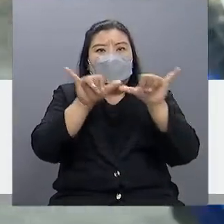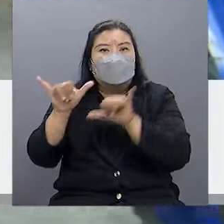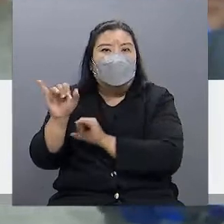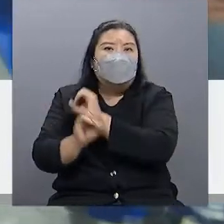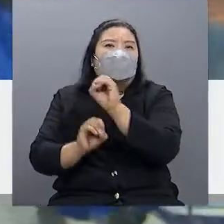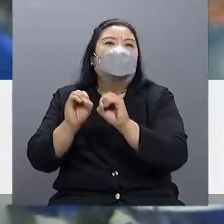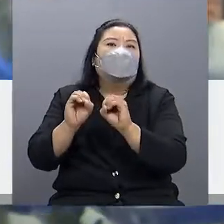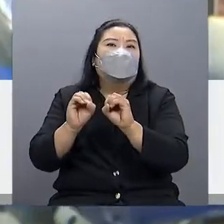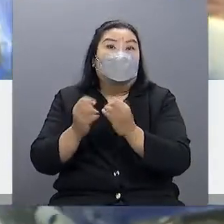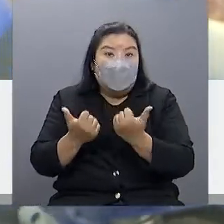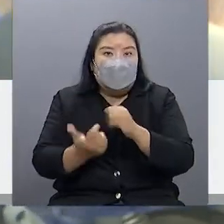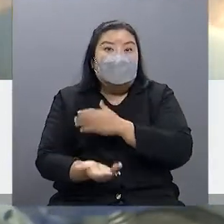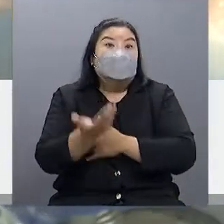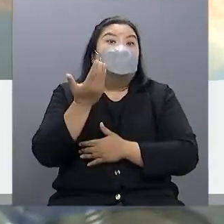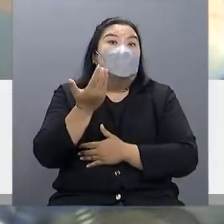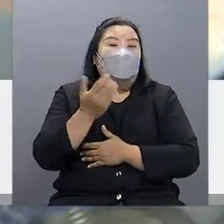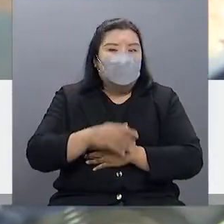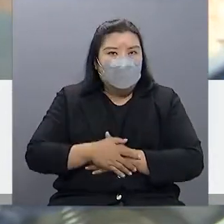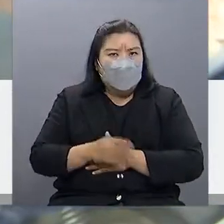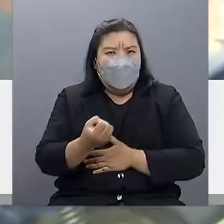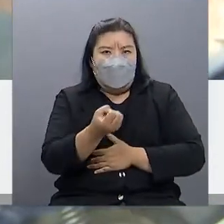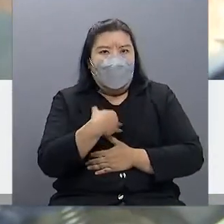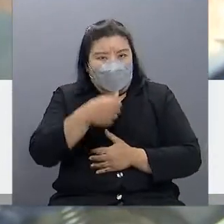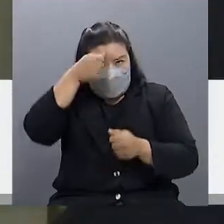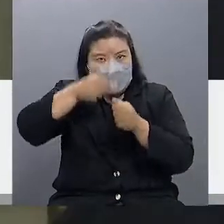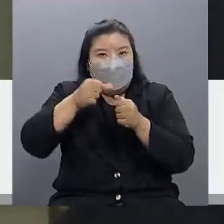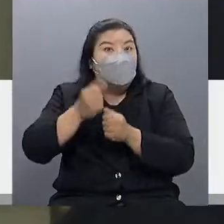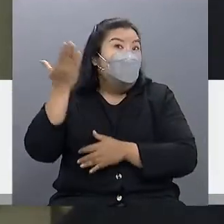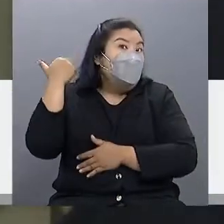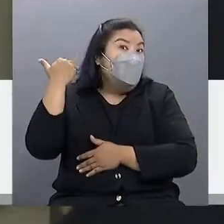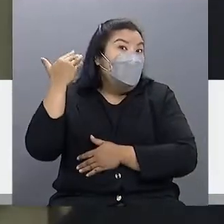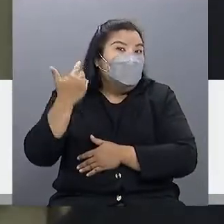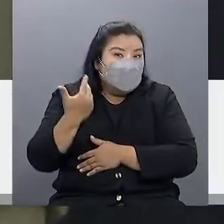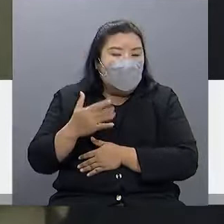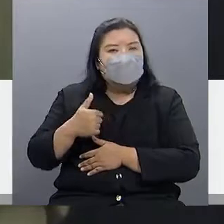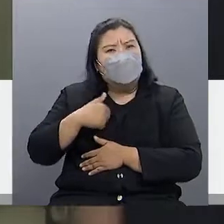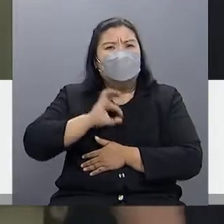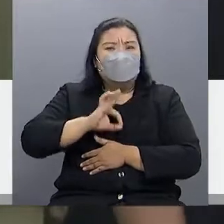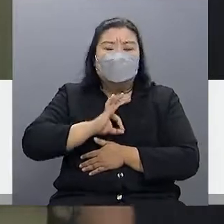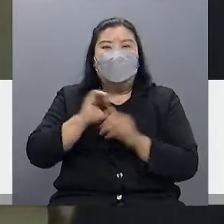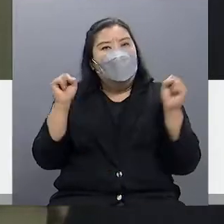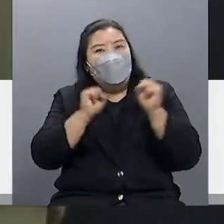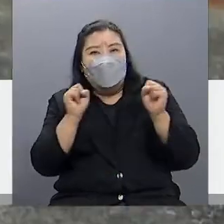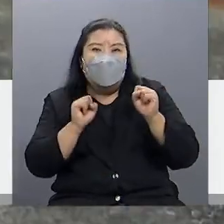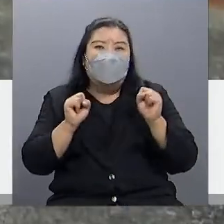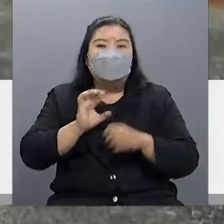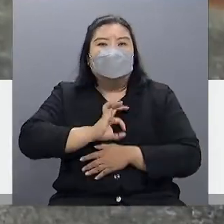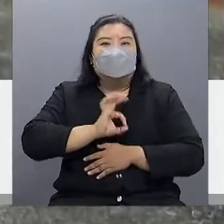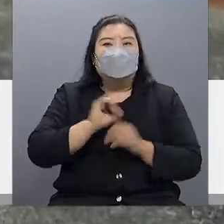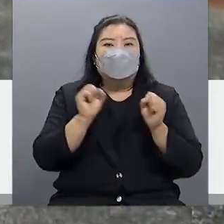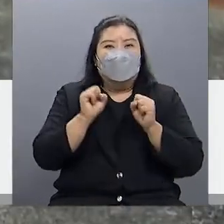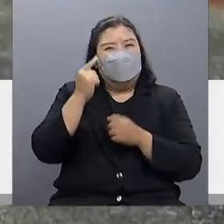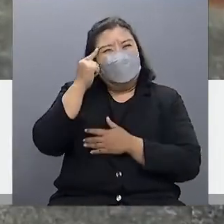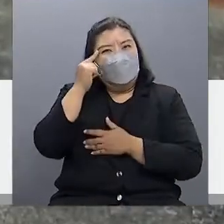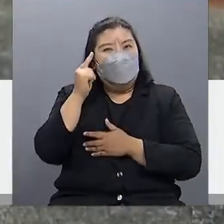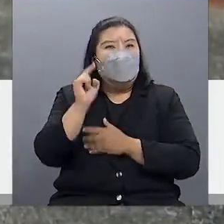วันนี้ค่ะชาวบ้านบอกเล่าว่ายังคงจำเหตุการณ์ที่เกิดขึ้นได้ดีแล้วก็ยอมรับค่ะว่าเสียขวัญรู้สึกหวาดกลัวและยังรู้สึกไม่ปลอดภัยเพราะไม่เคยเจอเห